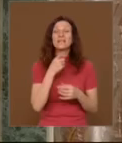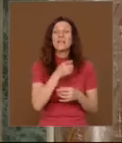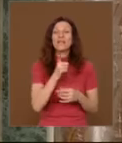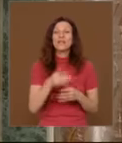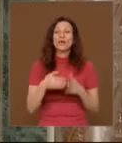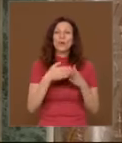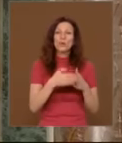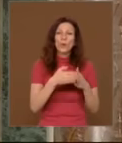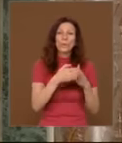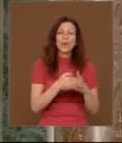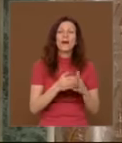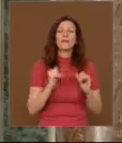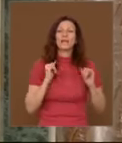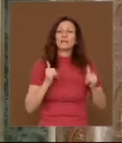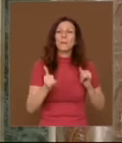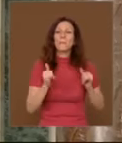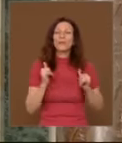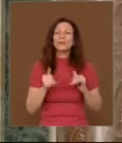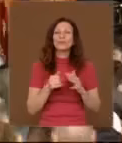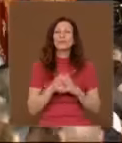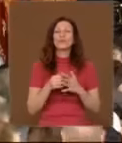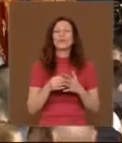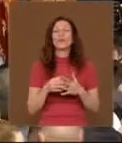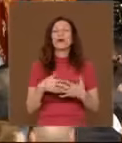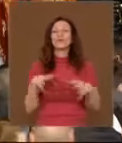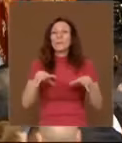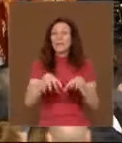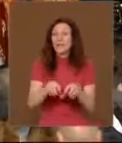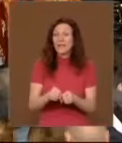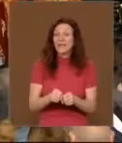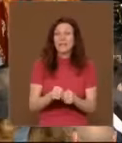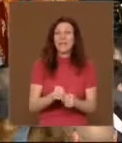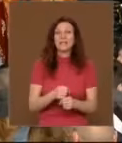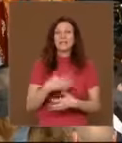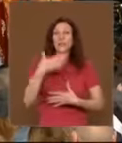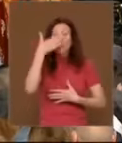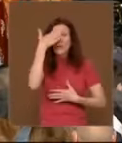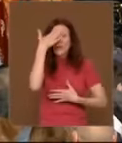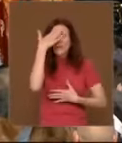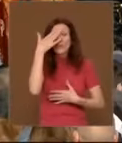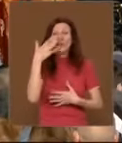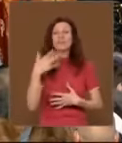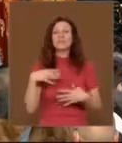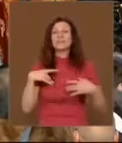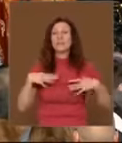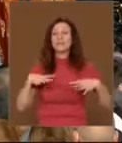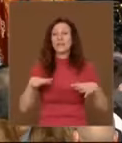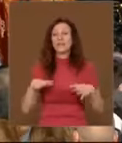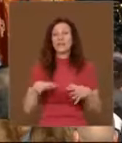които плават, пътуват, боледуват, страдат, за пленените и за тяхното спасение, на Господа да се